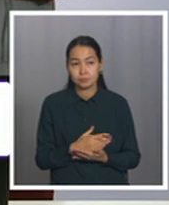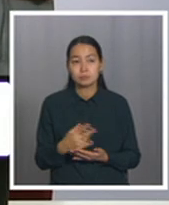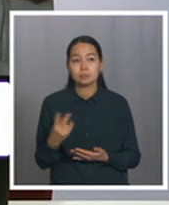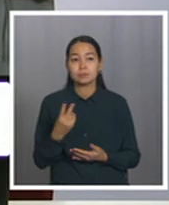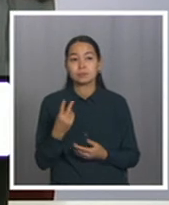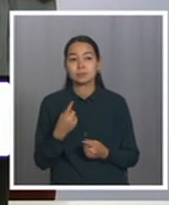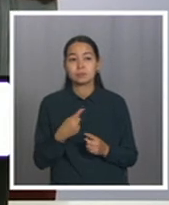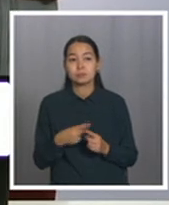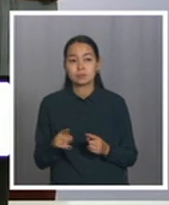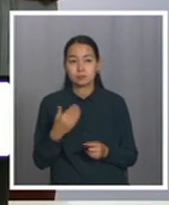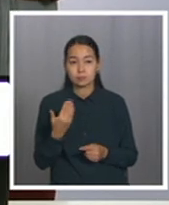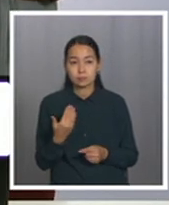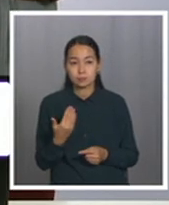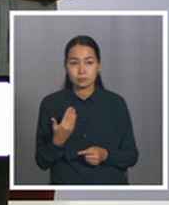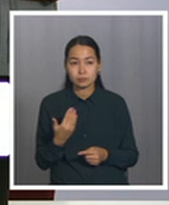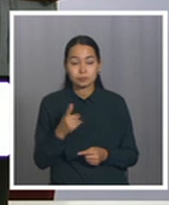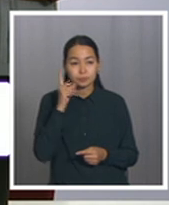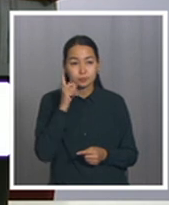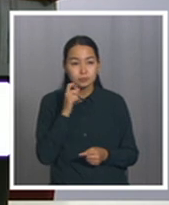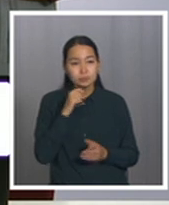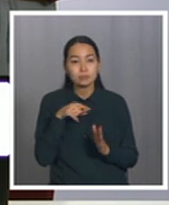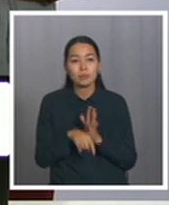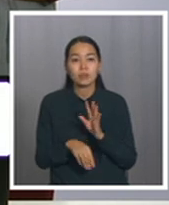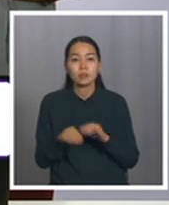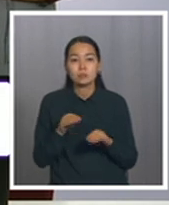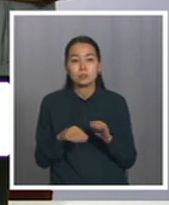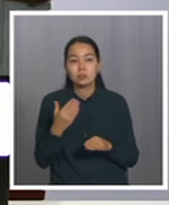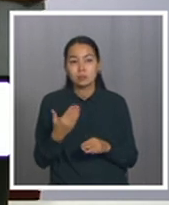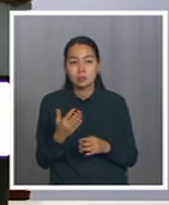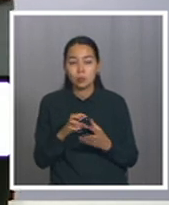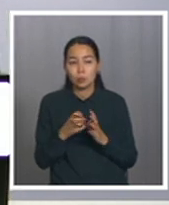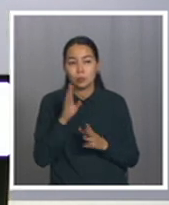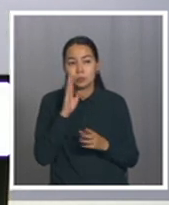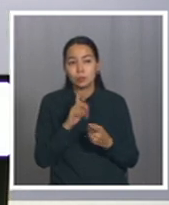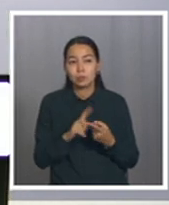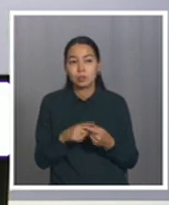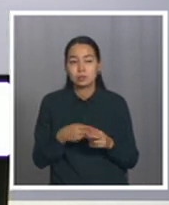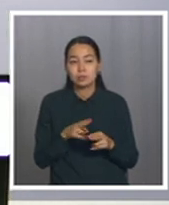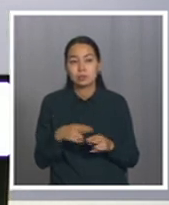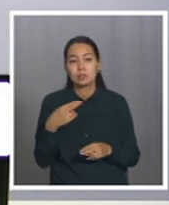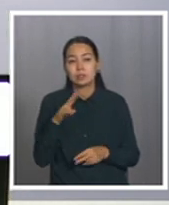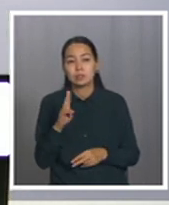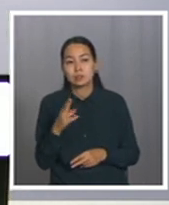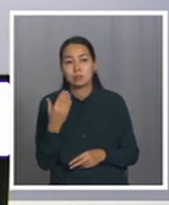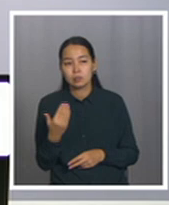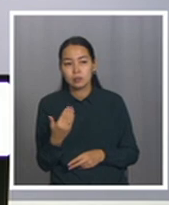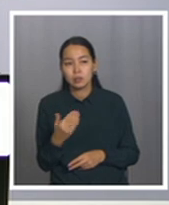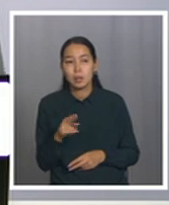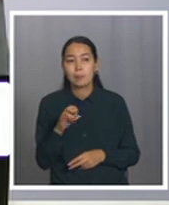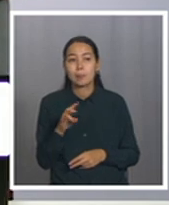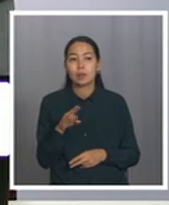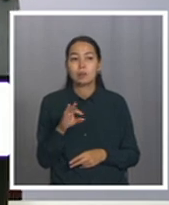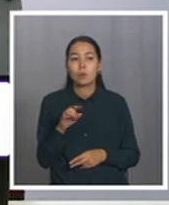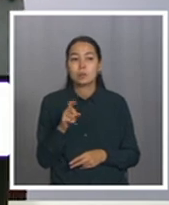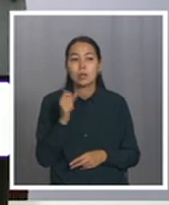онун кантынын курамындагы көмүрсууга байланыштуу. ДНК молекуласында пентоза кантына